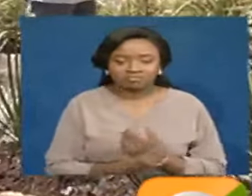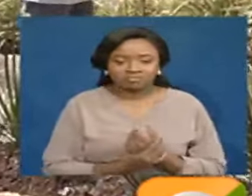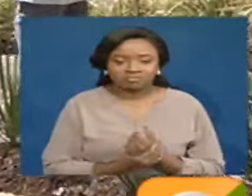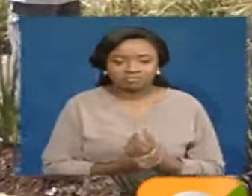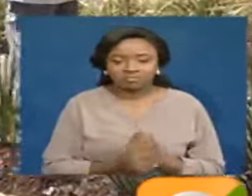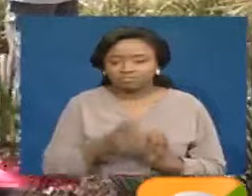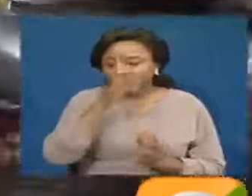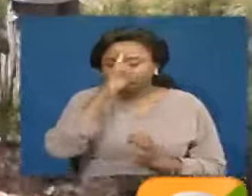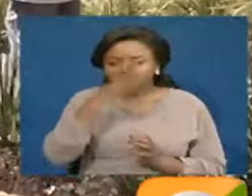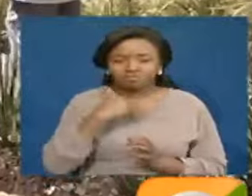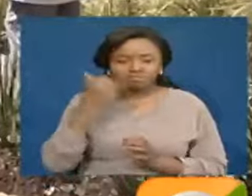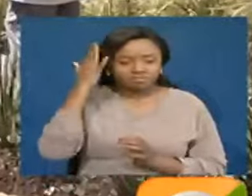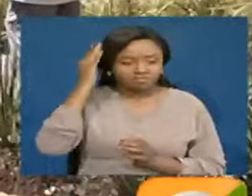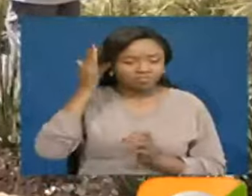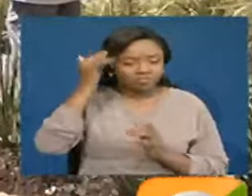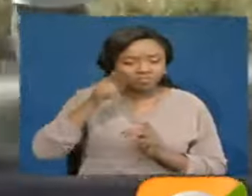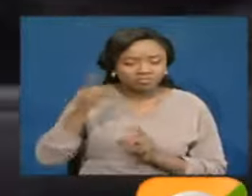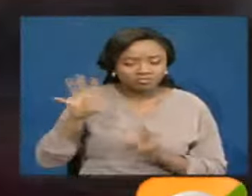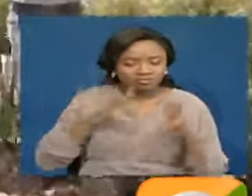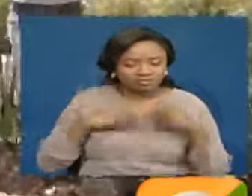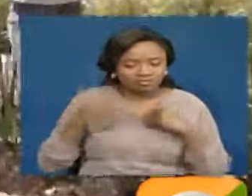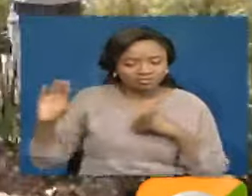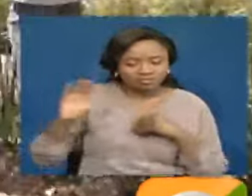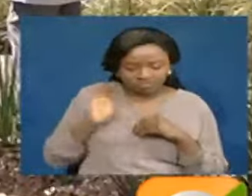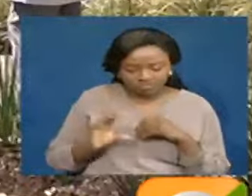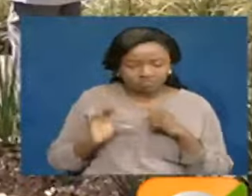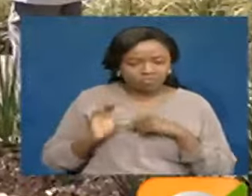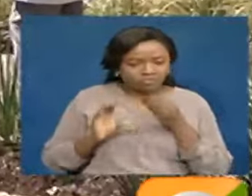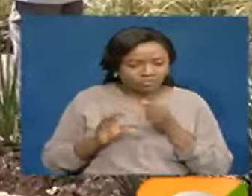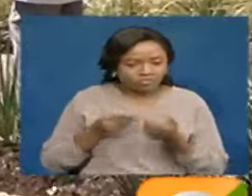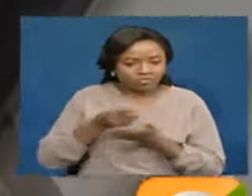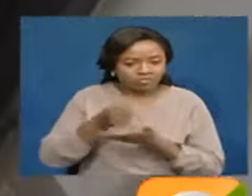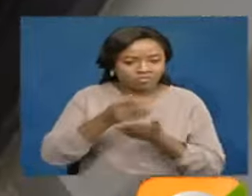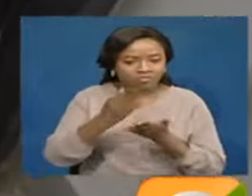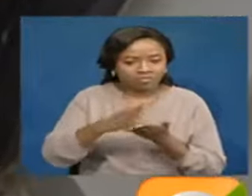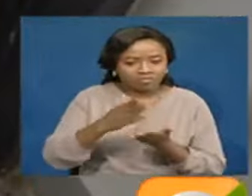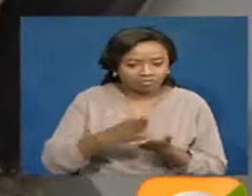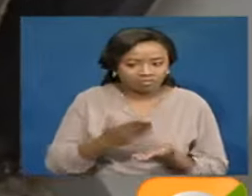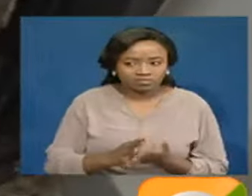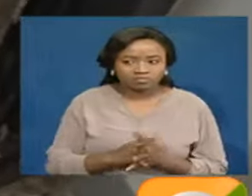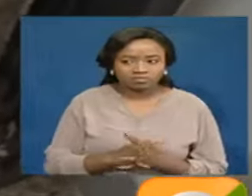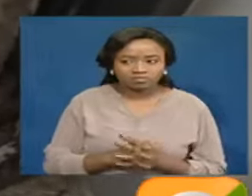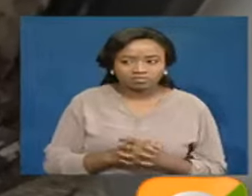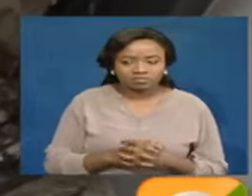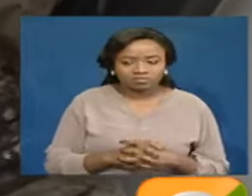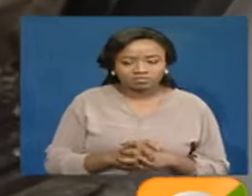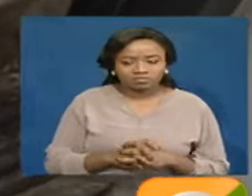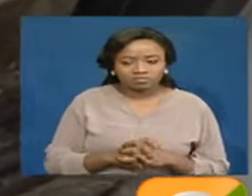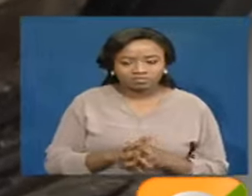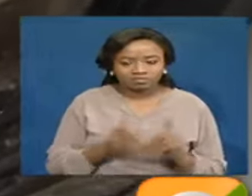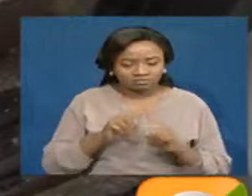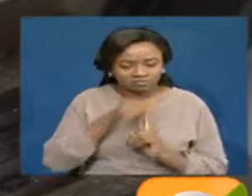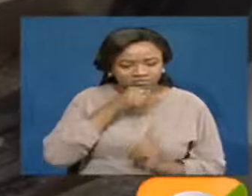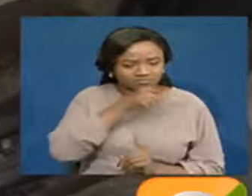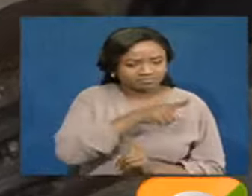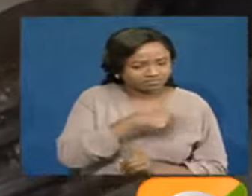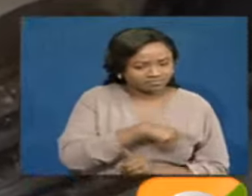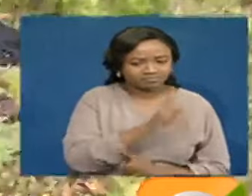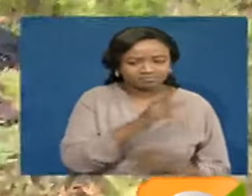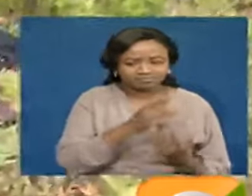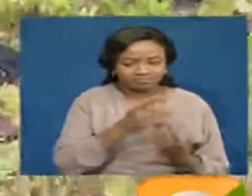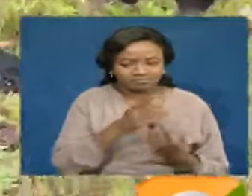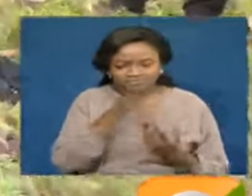kujua ni kwa nini alikubali kupewa pesa na mshukiwa na awe akimlipia chumba hicho kwa niaba yake wakati Hashim alikuwa